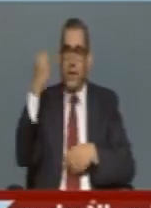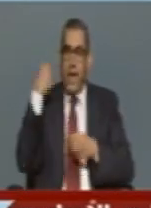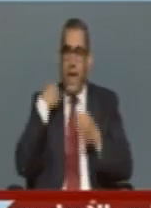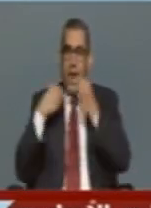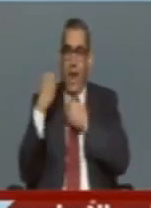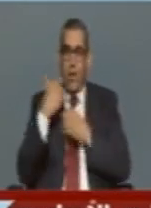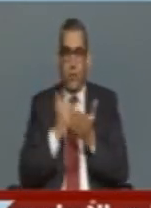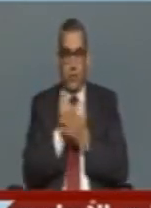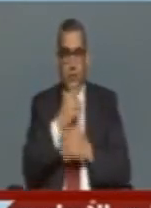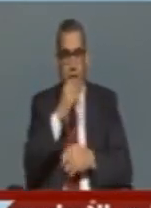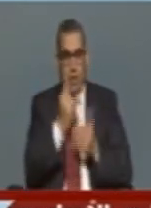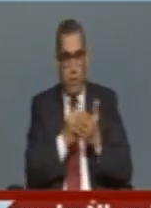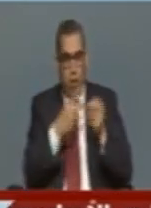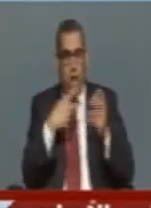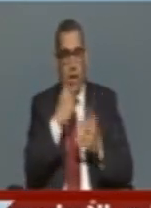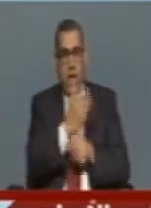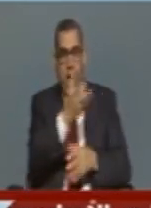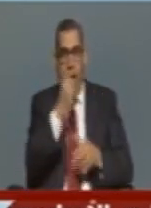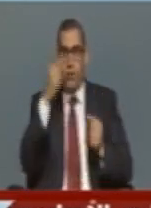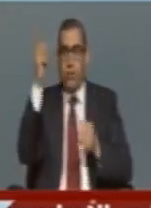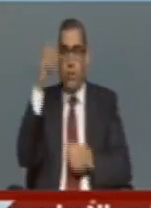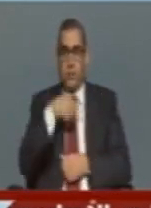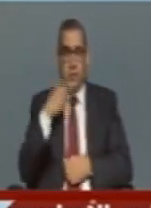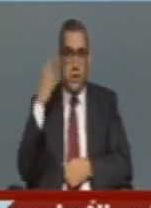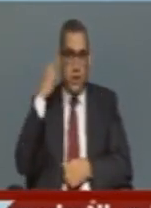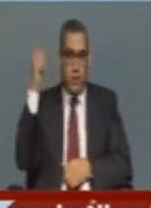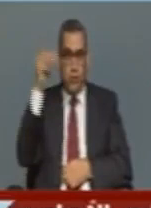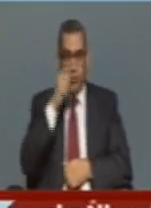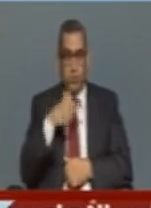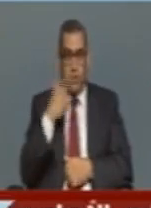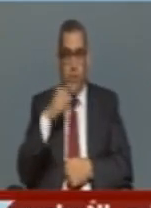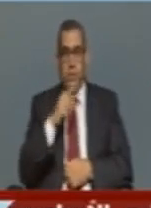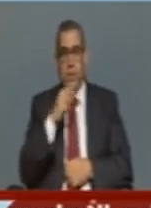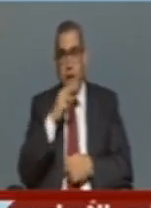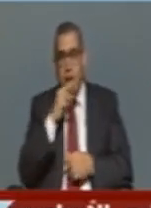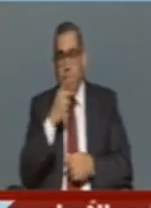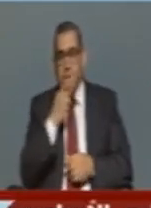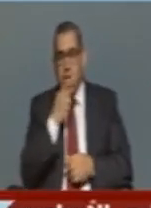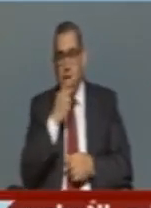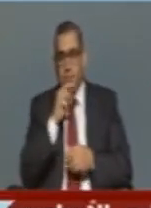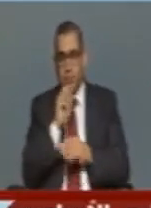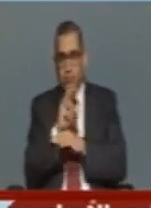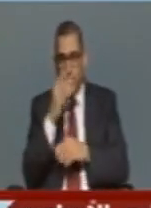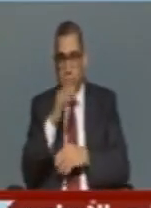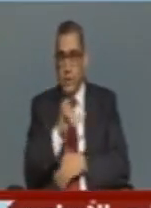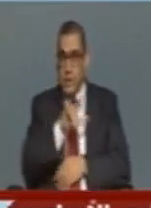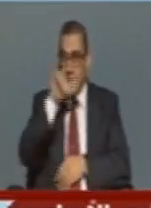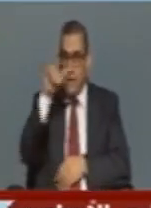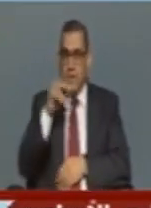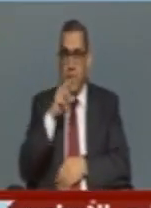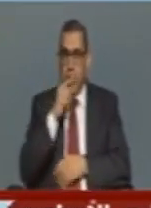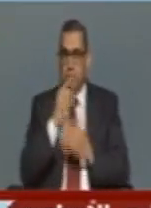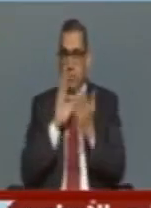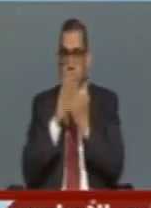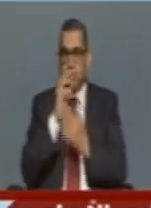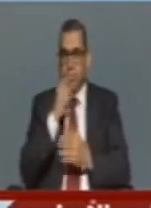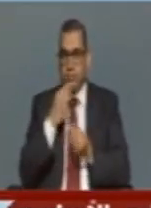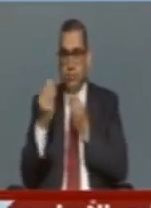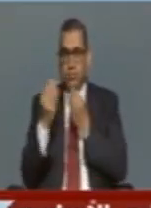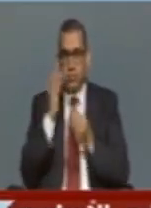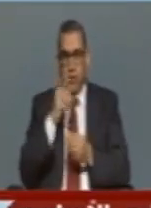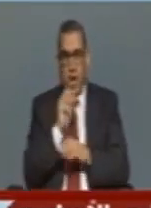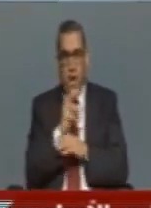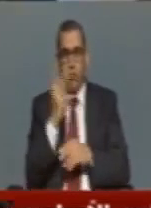لديهم. كمان ما ننساش ان احنا بنعلمهم لغه عشان يقدروا لما يسافروا يبقوا قادرين على التعامل مع هذه